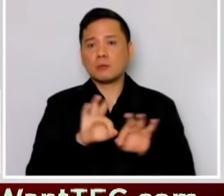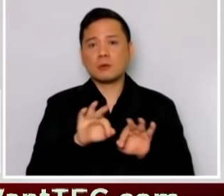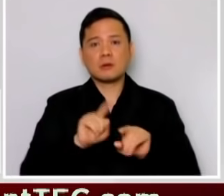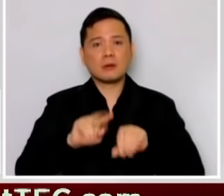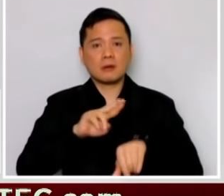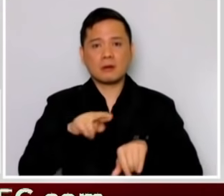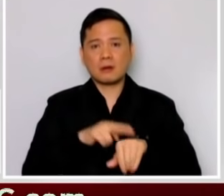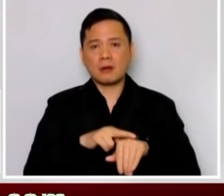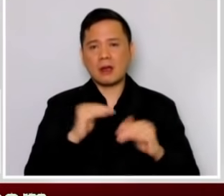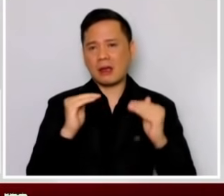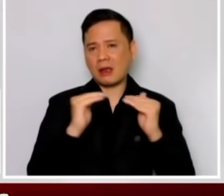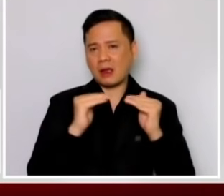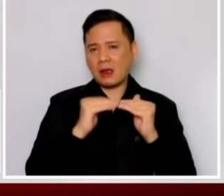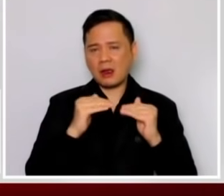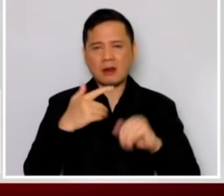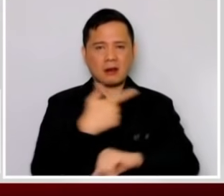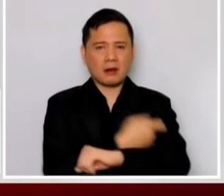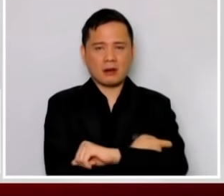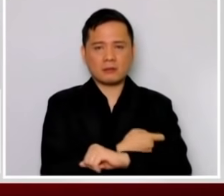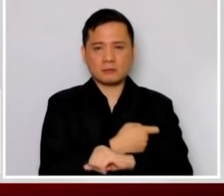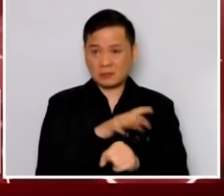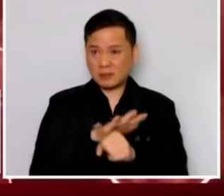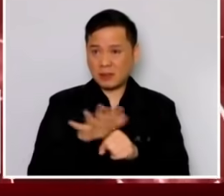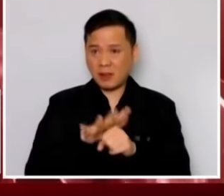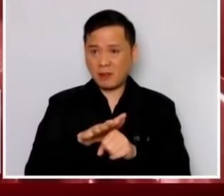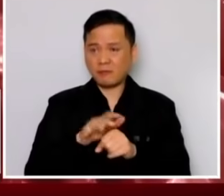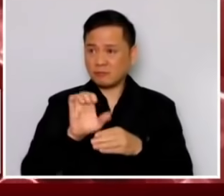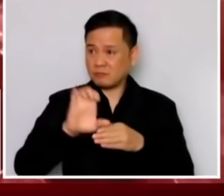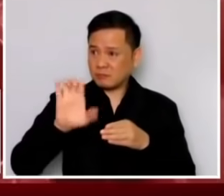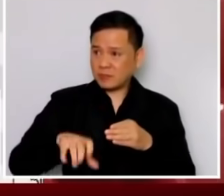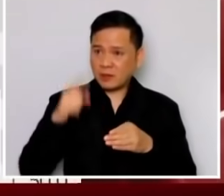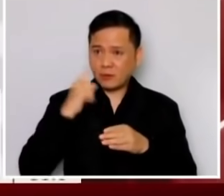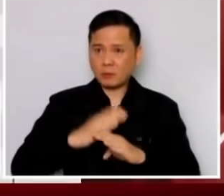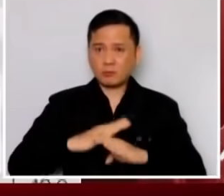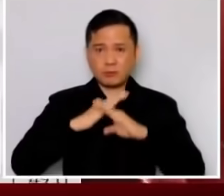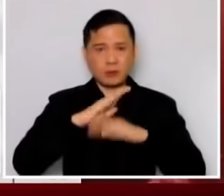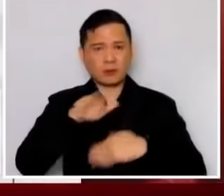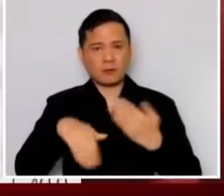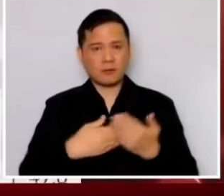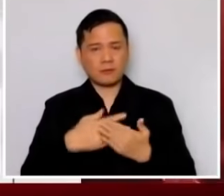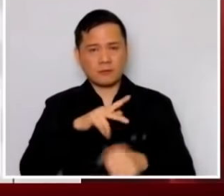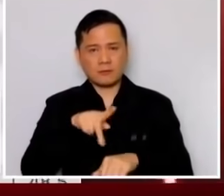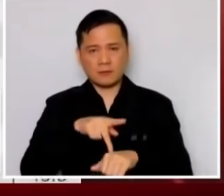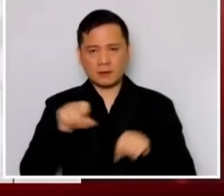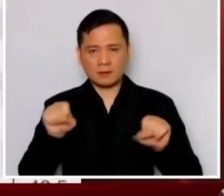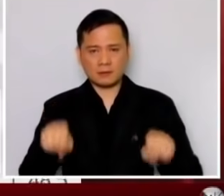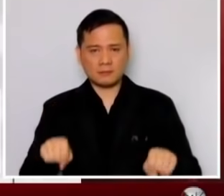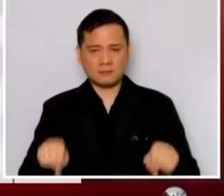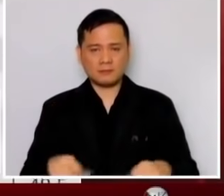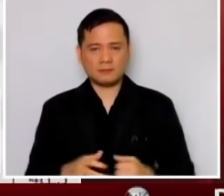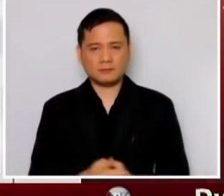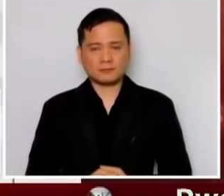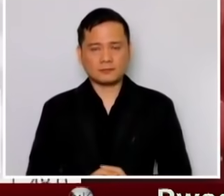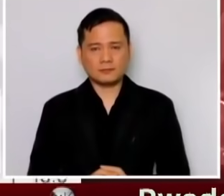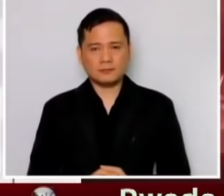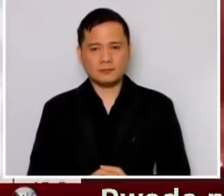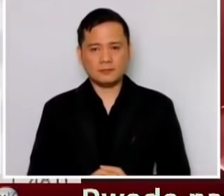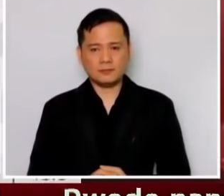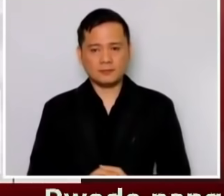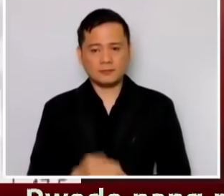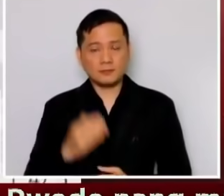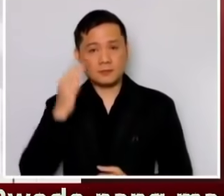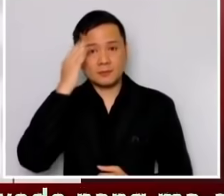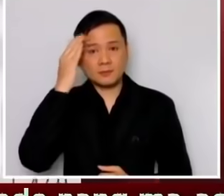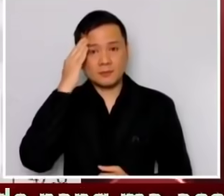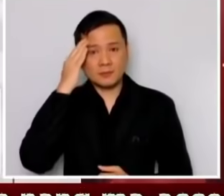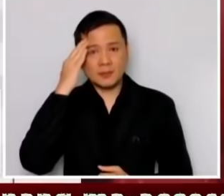it's substantial enough to protect our whole country. Samantala, tumaas naman ang higit 40 ang pwesto ng